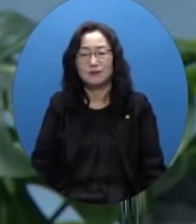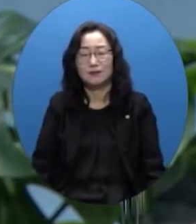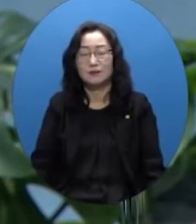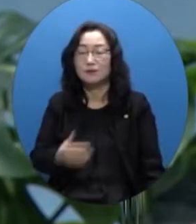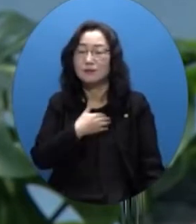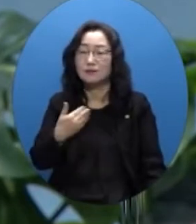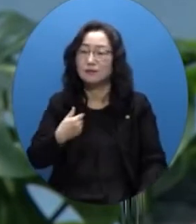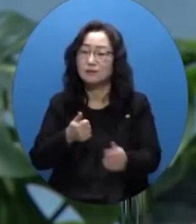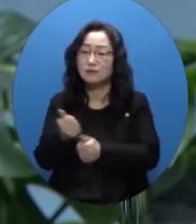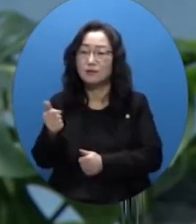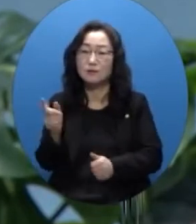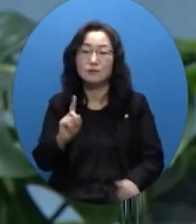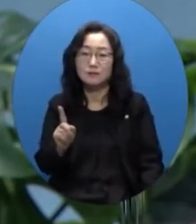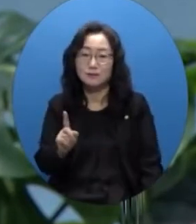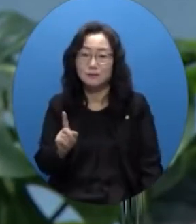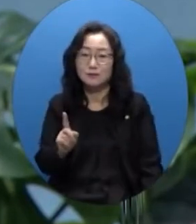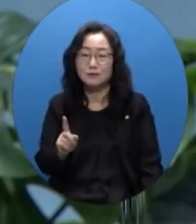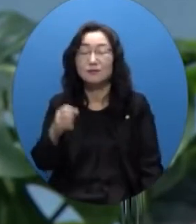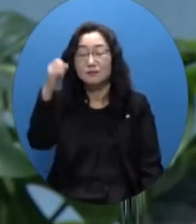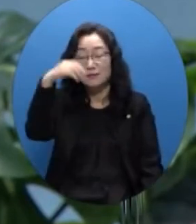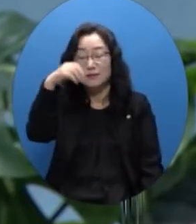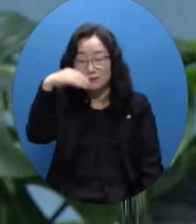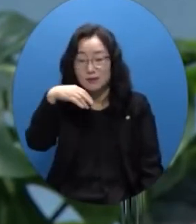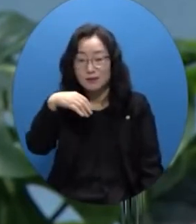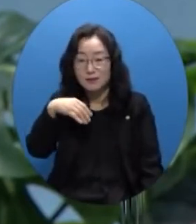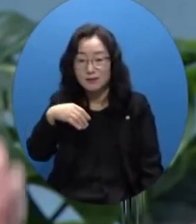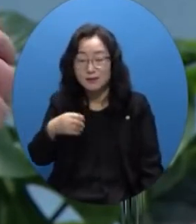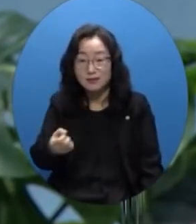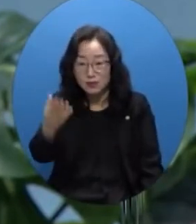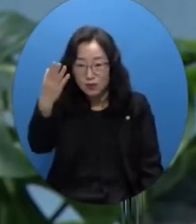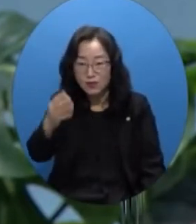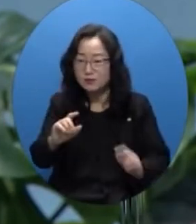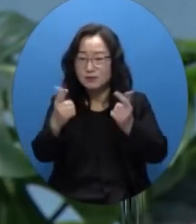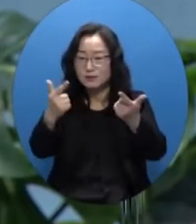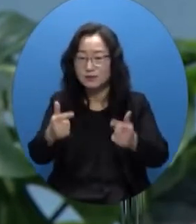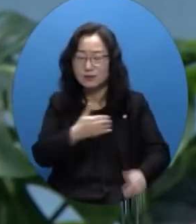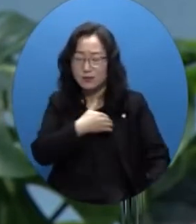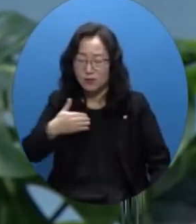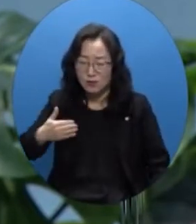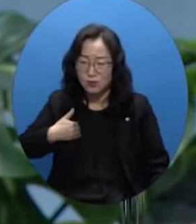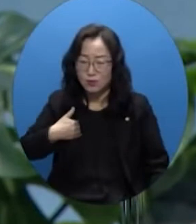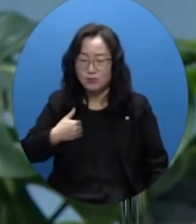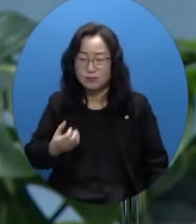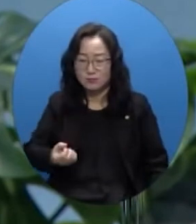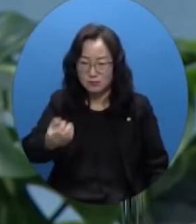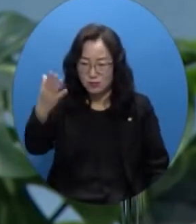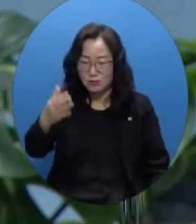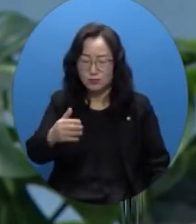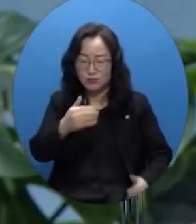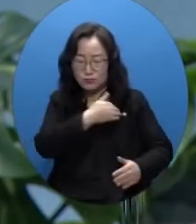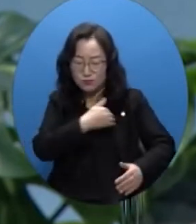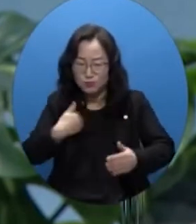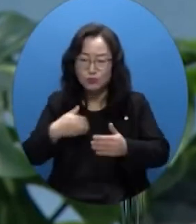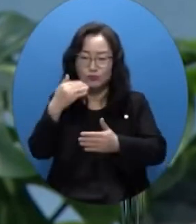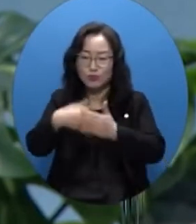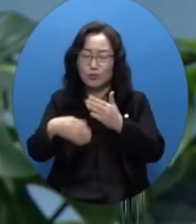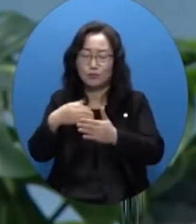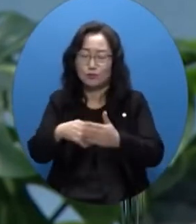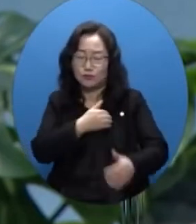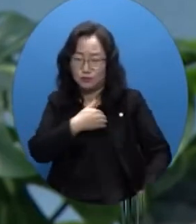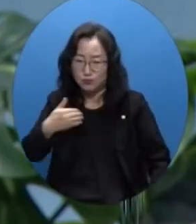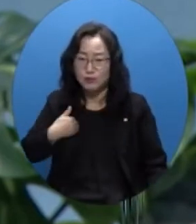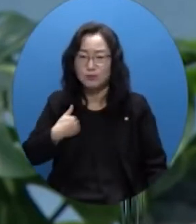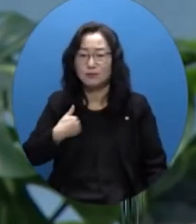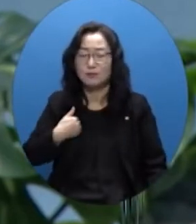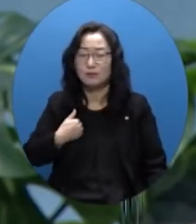넉넉히 이긴다 는 말은 그냥 이긴다는 것이 아닙니다 넉넉히 이거도 남는다는 것입니다 크고 자가